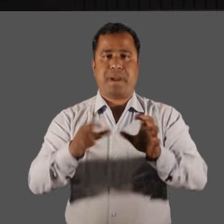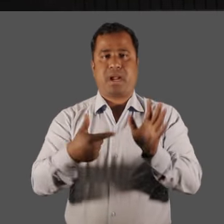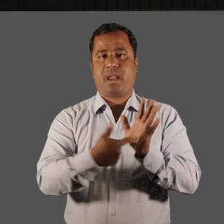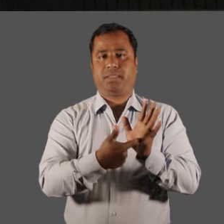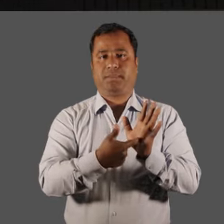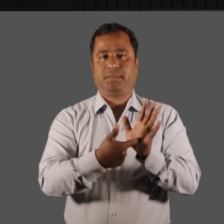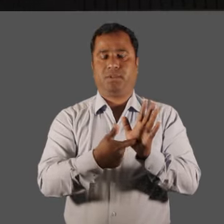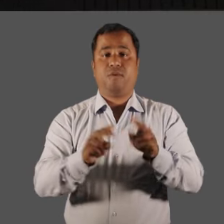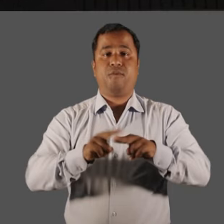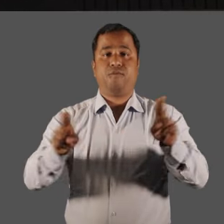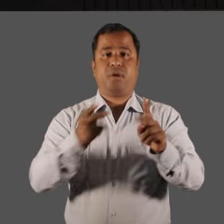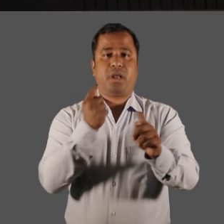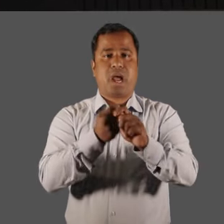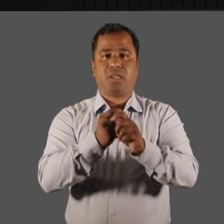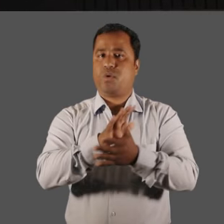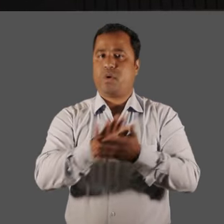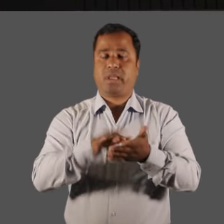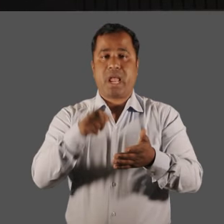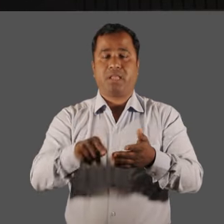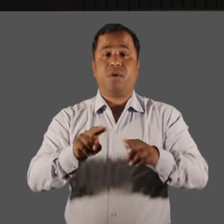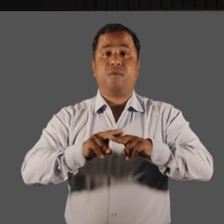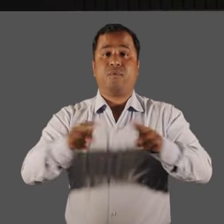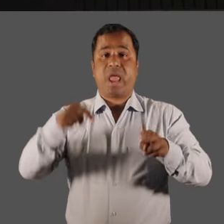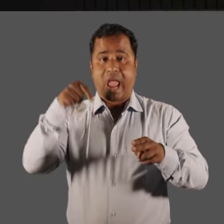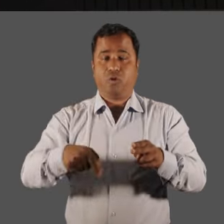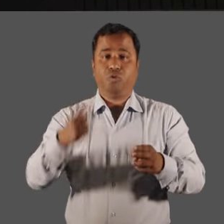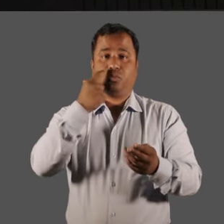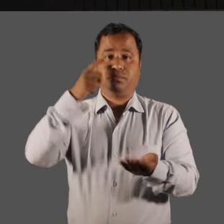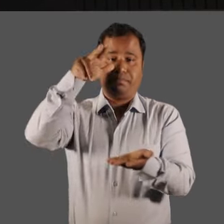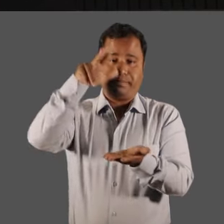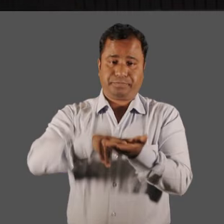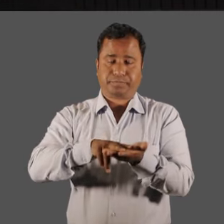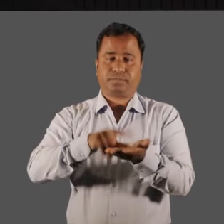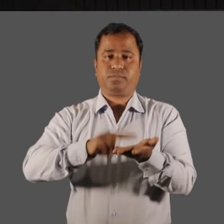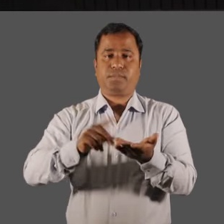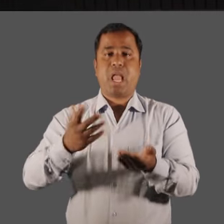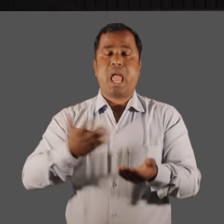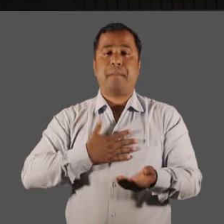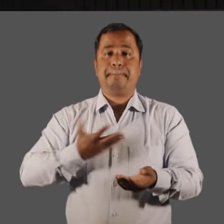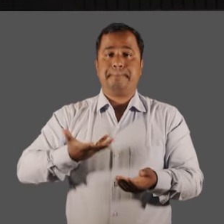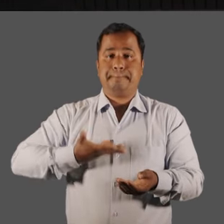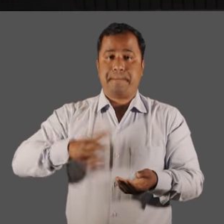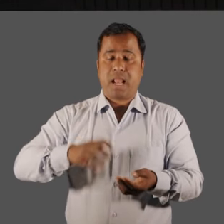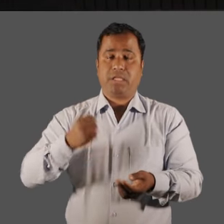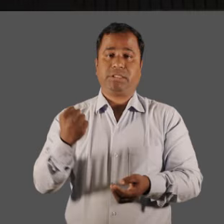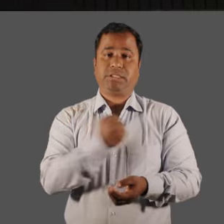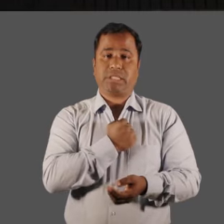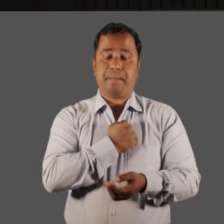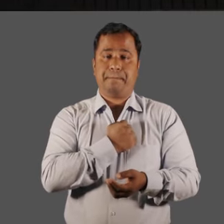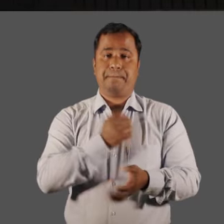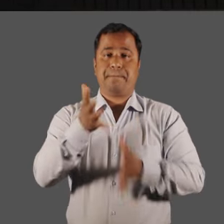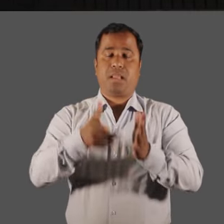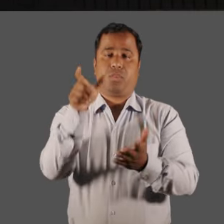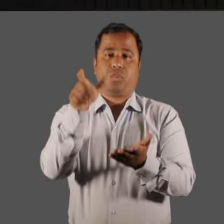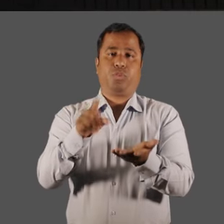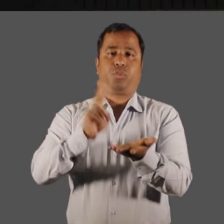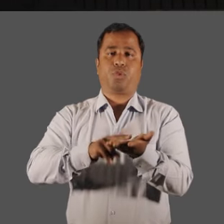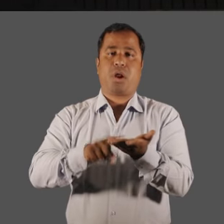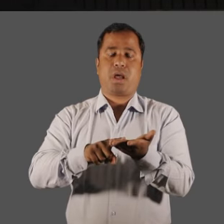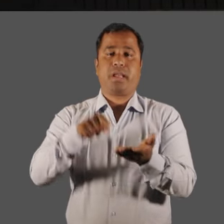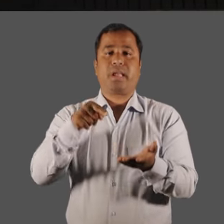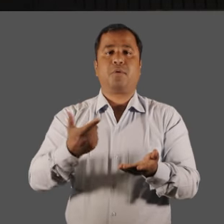তৈরি করতে পারিনি। যার জন্য প্রমিতকরণটা খুব জরুরি আমাদের নিজস্ব বাংলা সাইন ল্যাঙ্গুয়েজটাকে ধরে রাখার জন্য। আদারওয়াইজ কিছুদিন পর